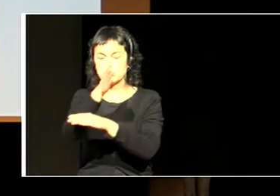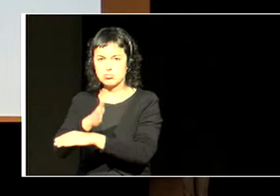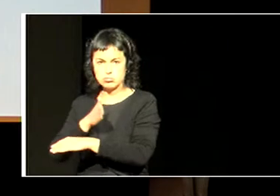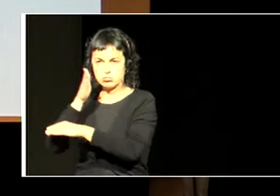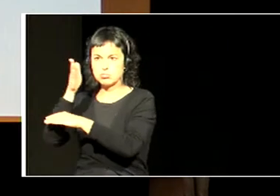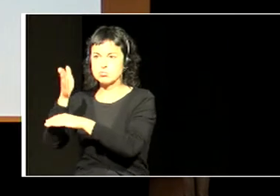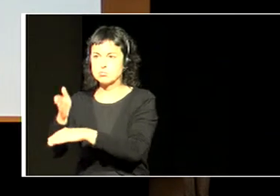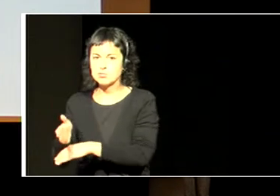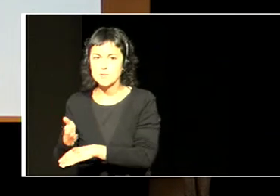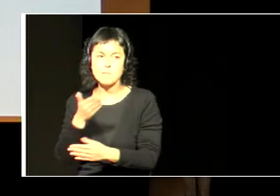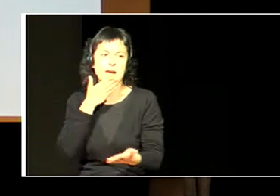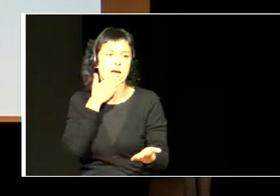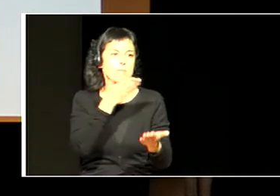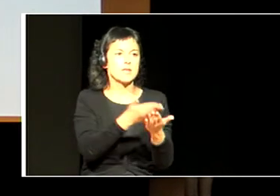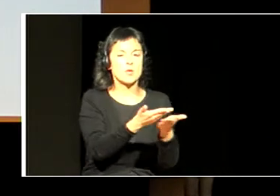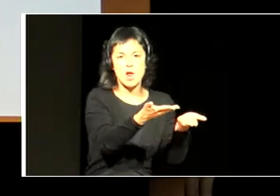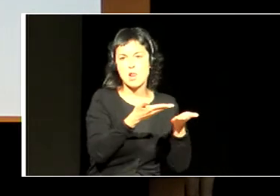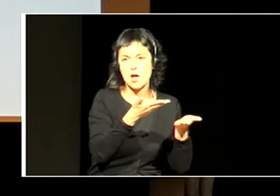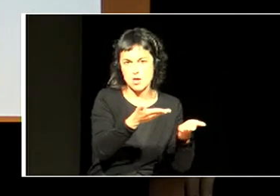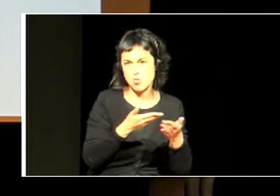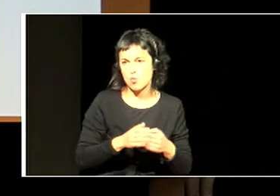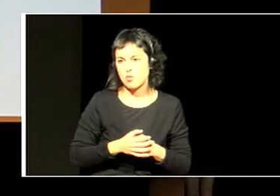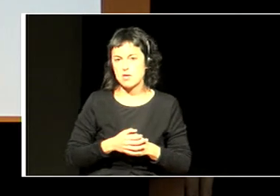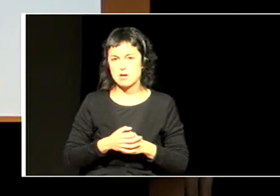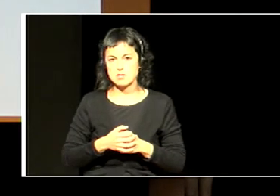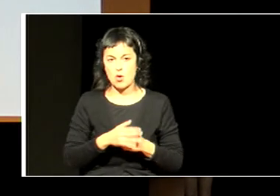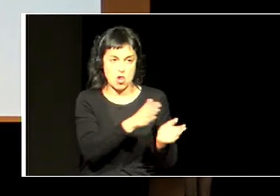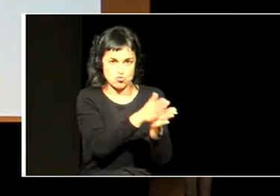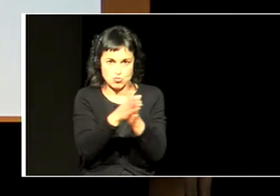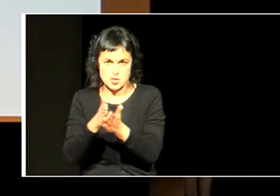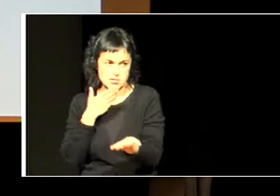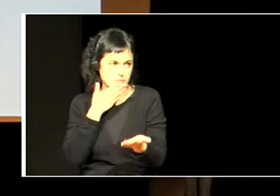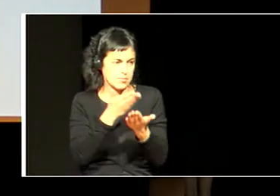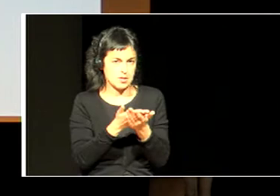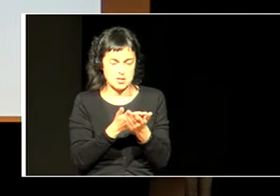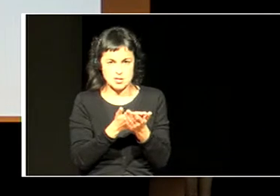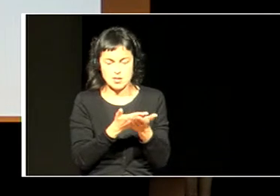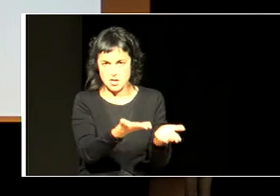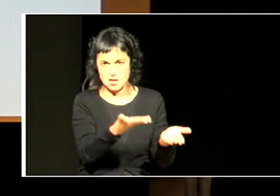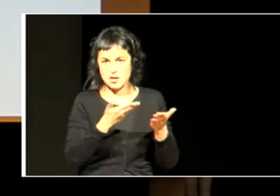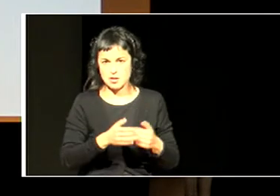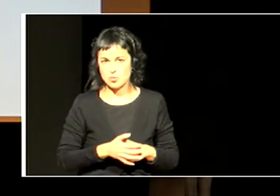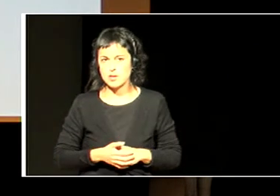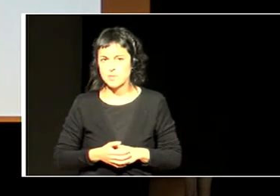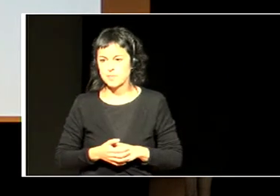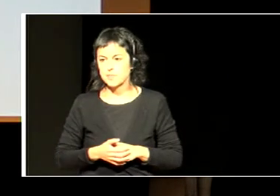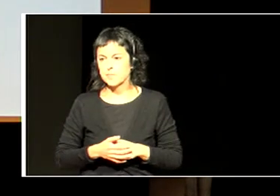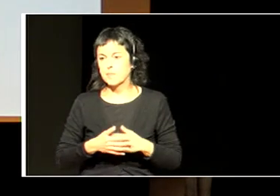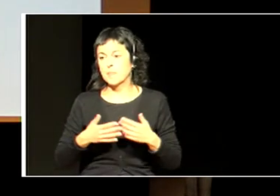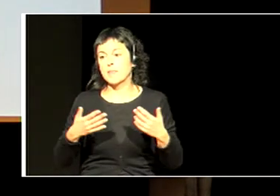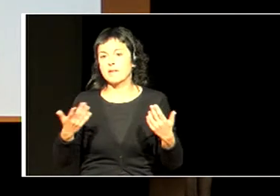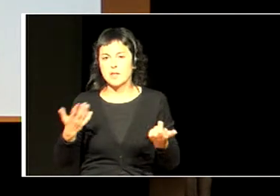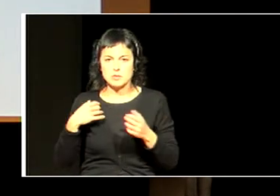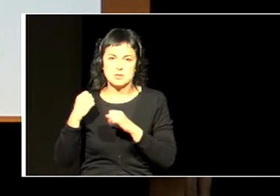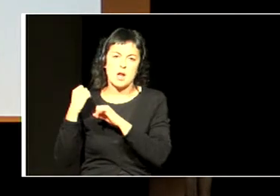bere laguntza eskatzen beste ikaskidei. Bueno, guzti hori, claro, urteak eta urtea